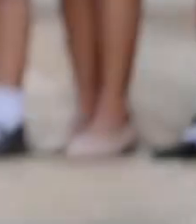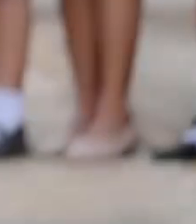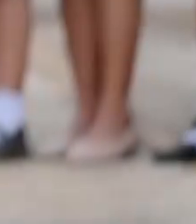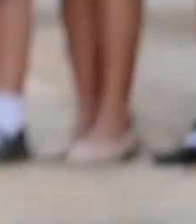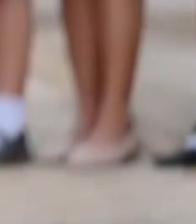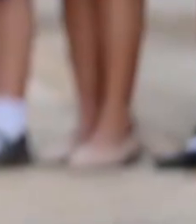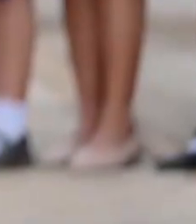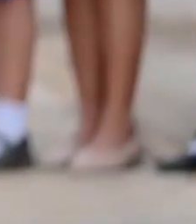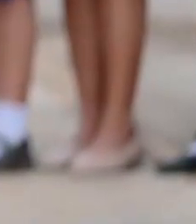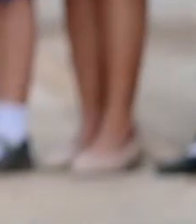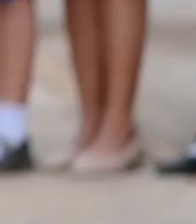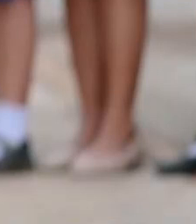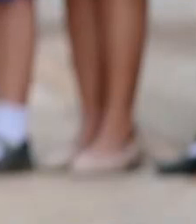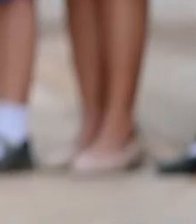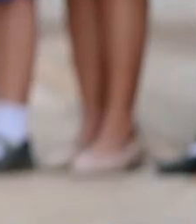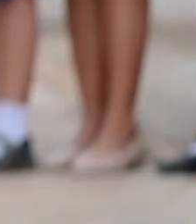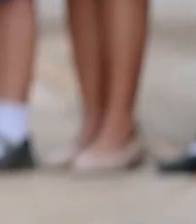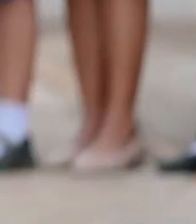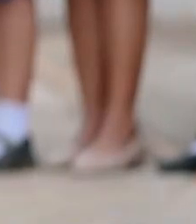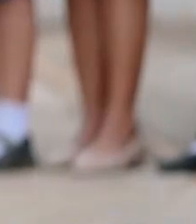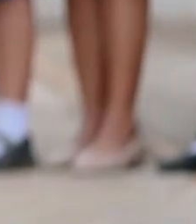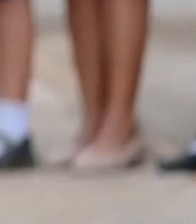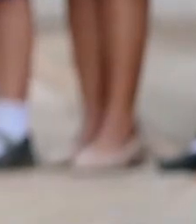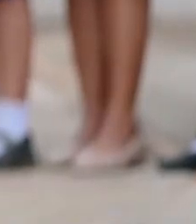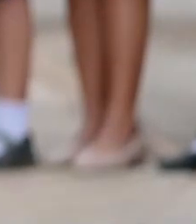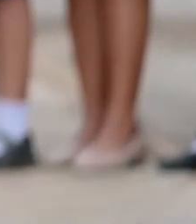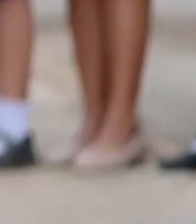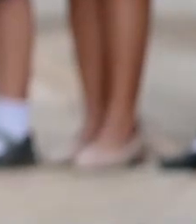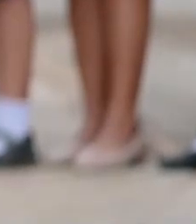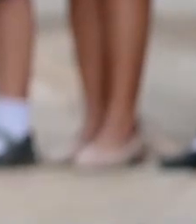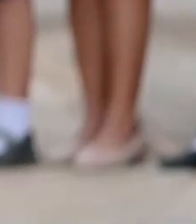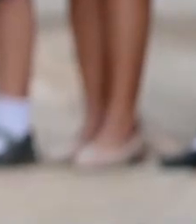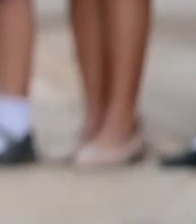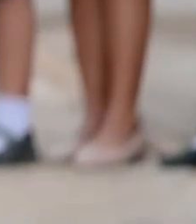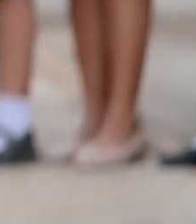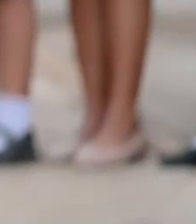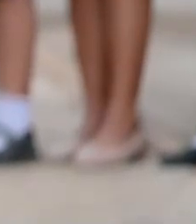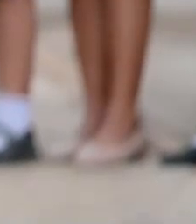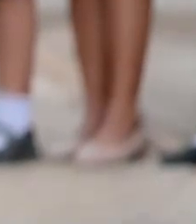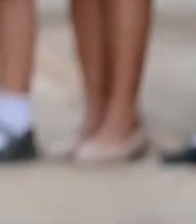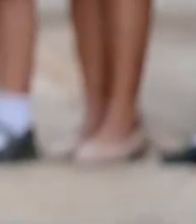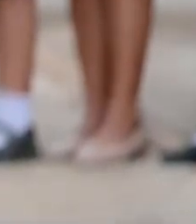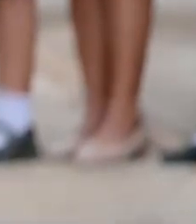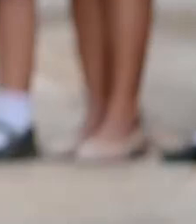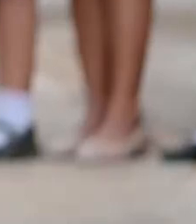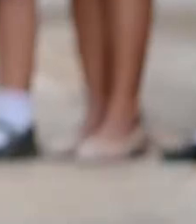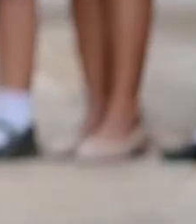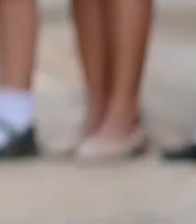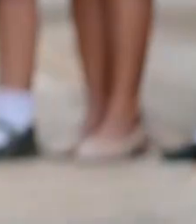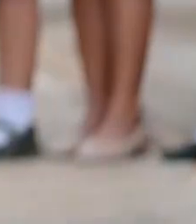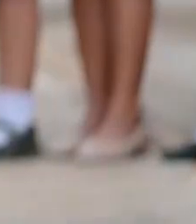เพิ่มพูนความรู้ เพิ่มพูนทักษะ เพิ่มพูนความสุข จับมือไว้แล้วไปด้วยกัน